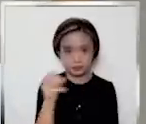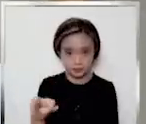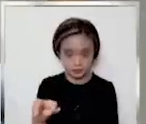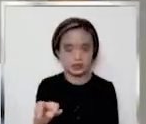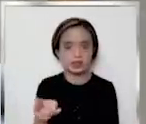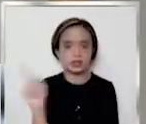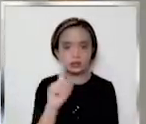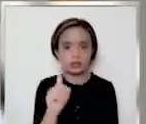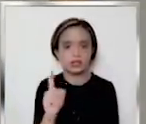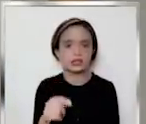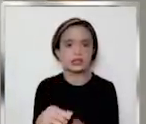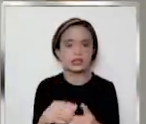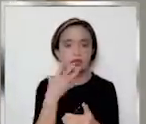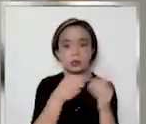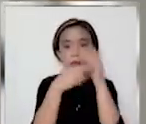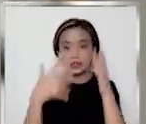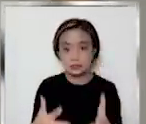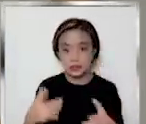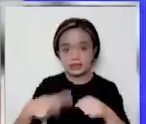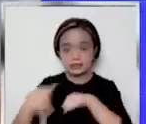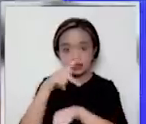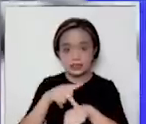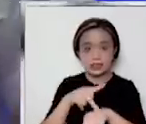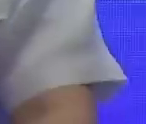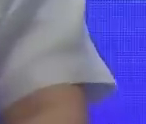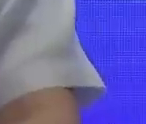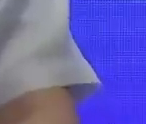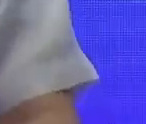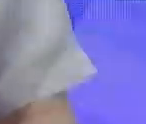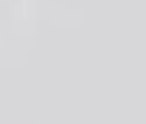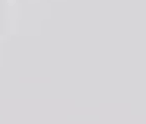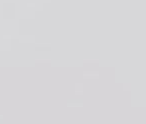delegado ng Pilipinas sa Cambodia na magpa-test.